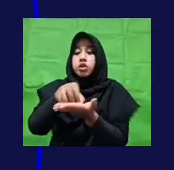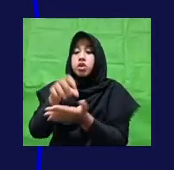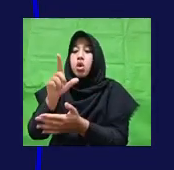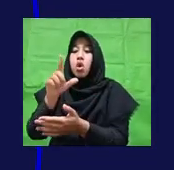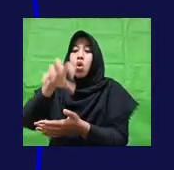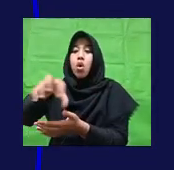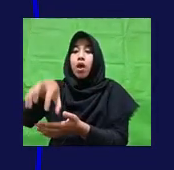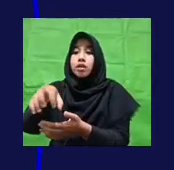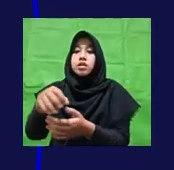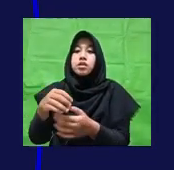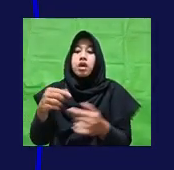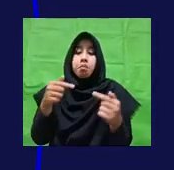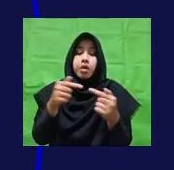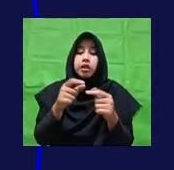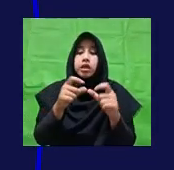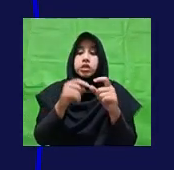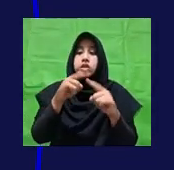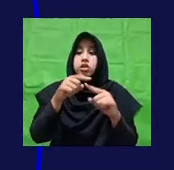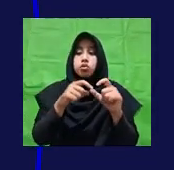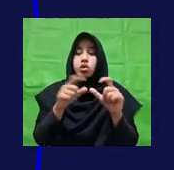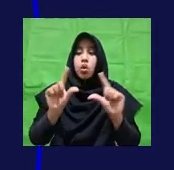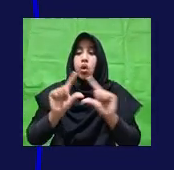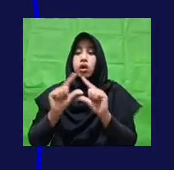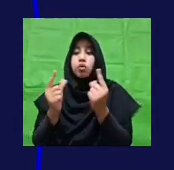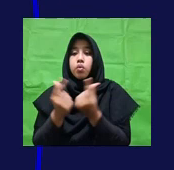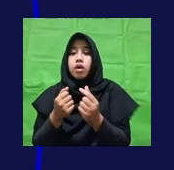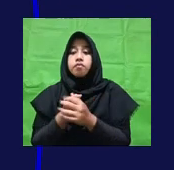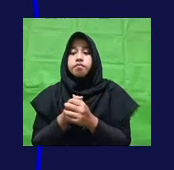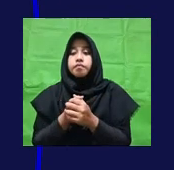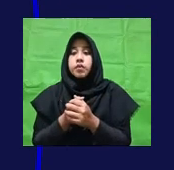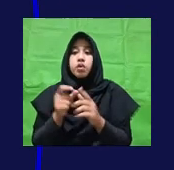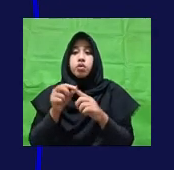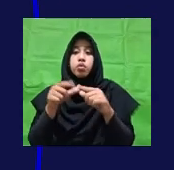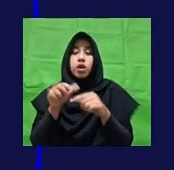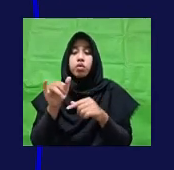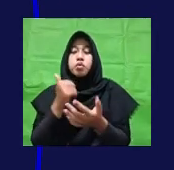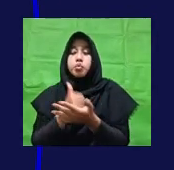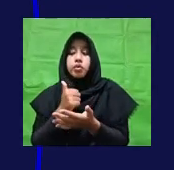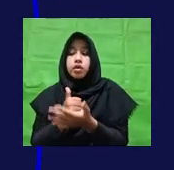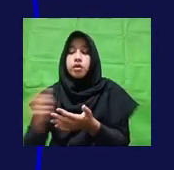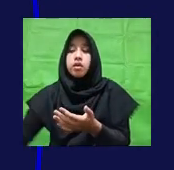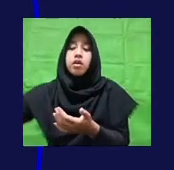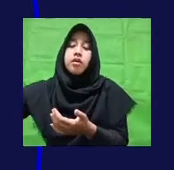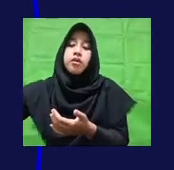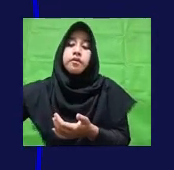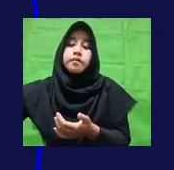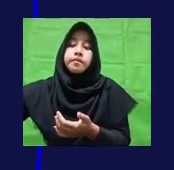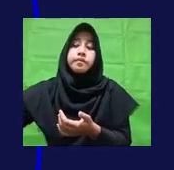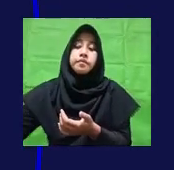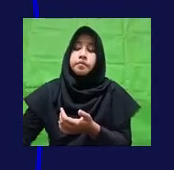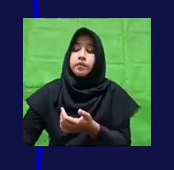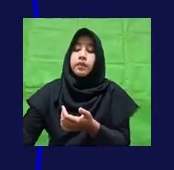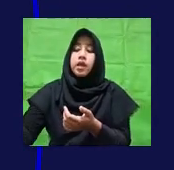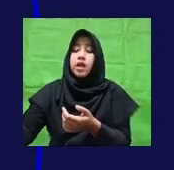dengan situs atau lingkungan neighborhood dalam konteks Apadurai. Itu sebenarnya terdiri dari 3 hal, yaitu lingkungan itu